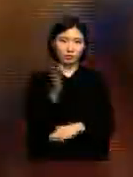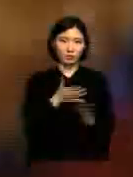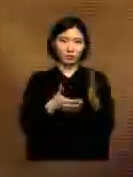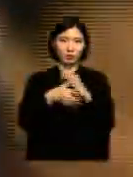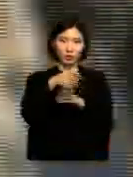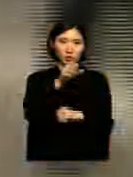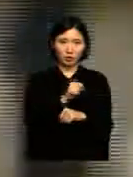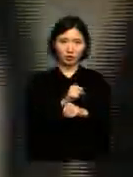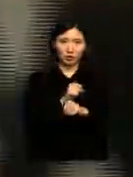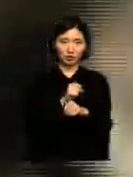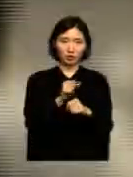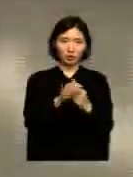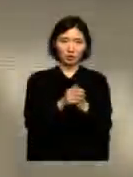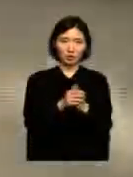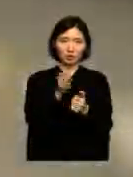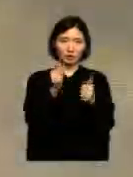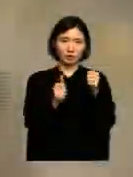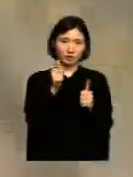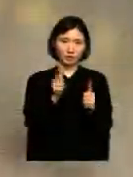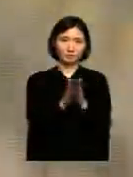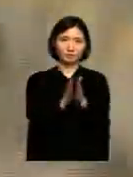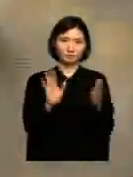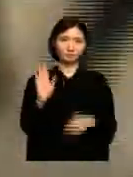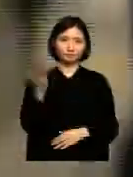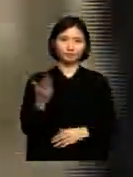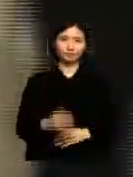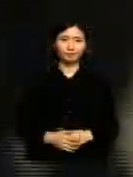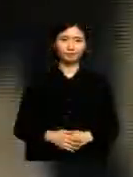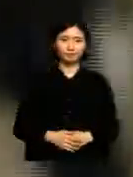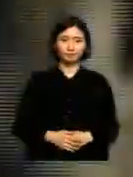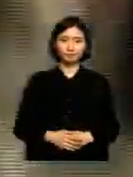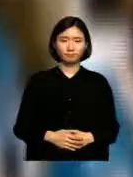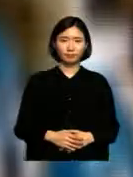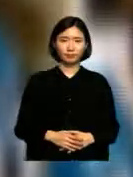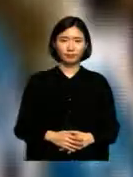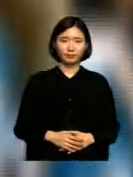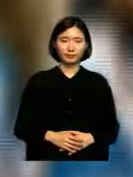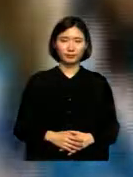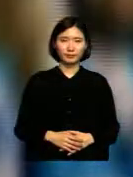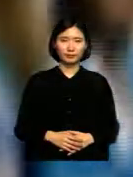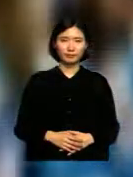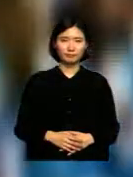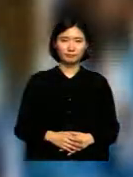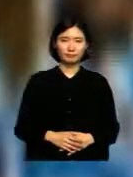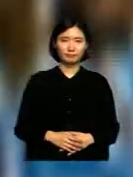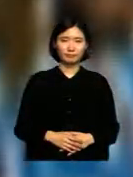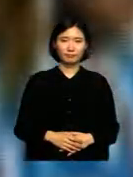고양시장 본선 레이스가 시작될 것으로 보입니다 드라이브 서울 경 의 개입을 tv 전진합니다